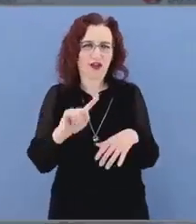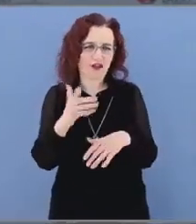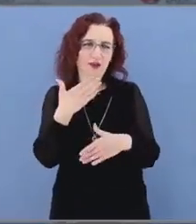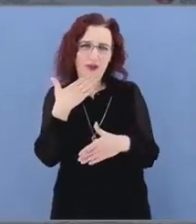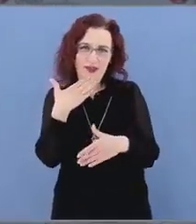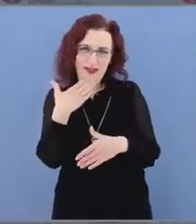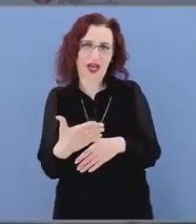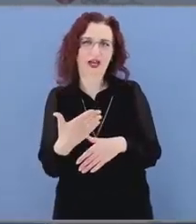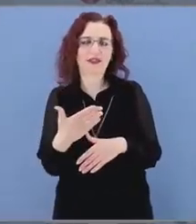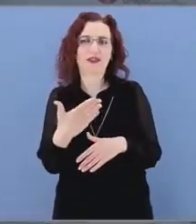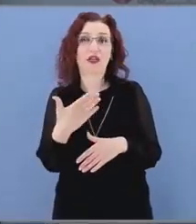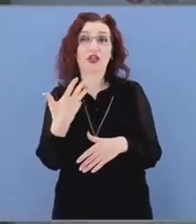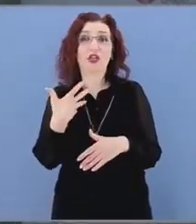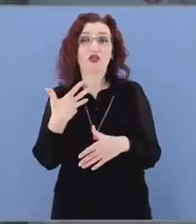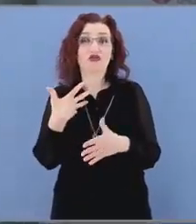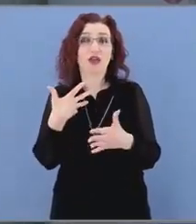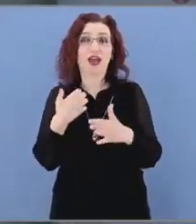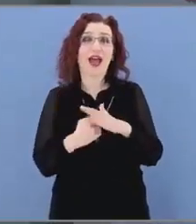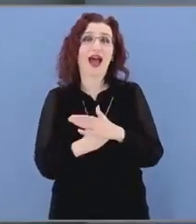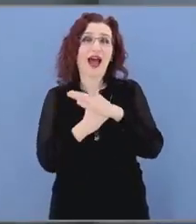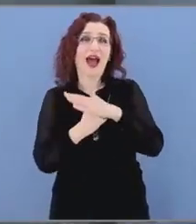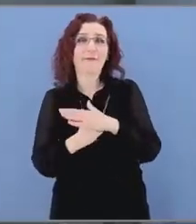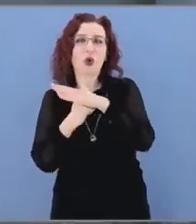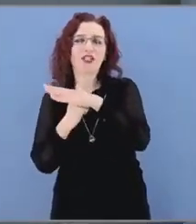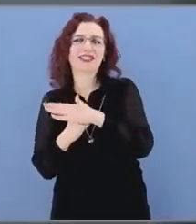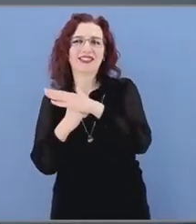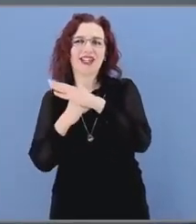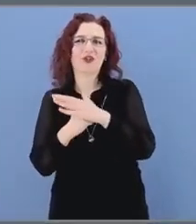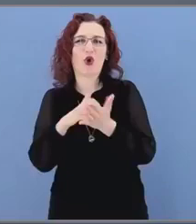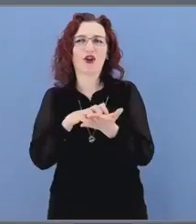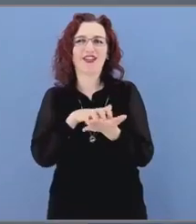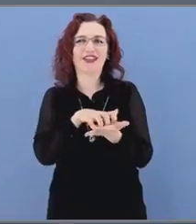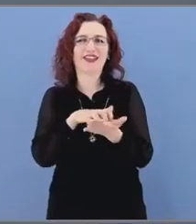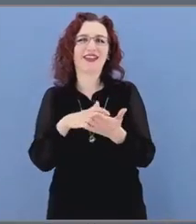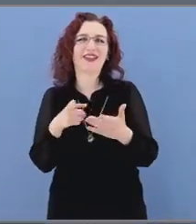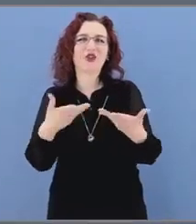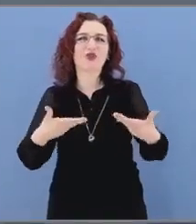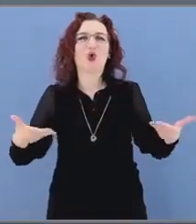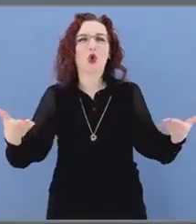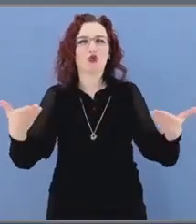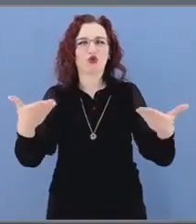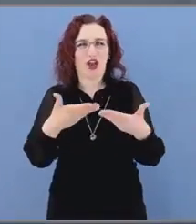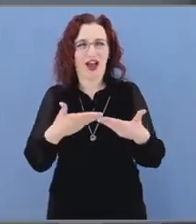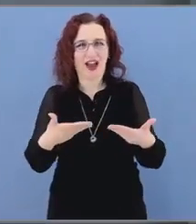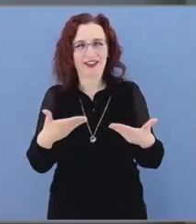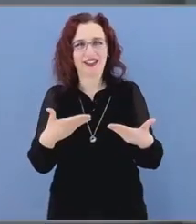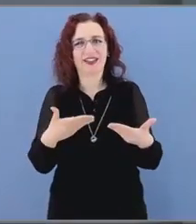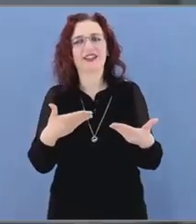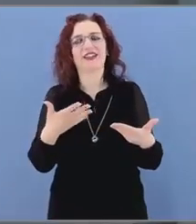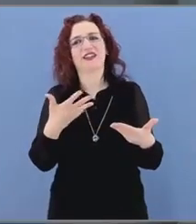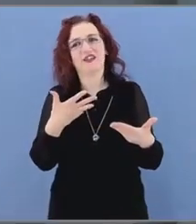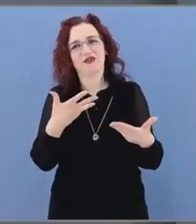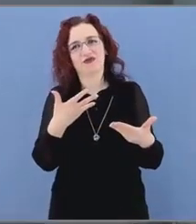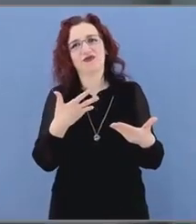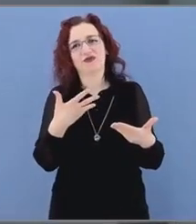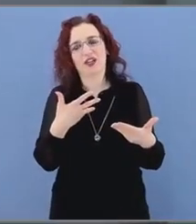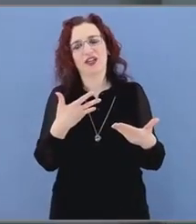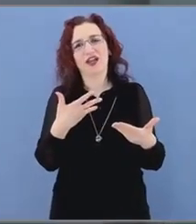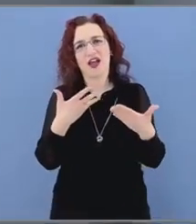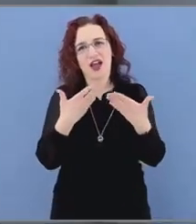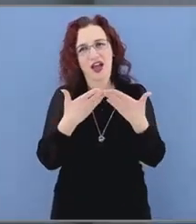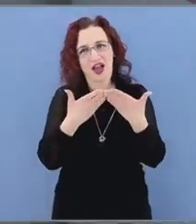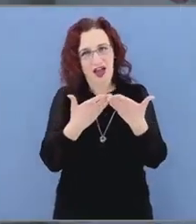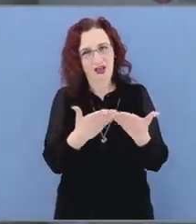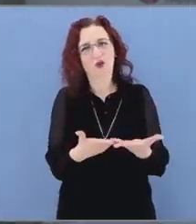ammortizzatori sociali, io li chiamo, persone che mantengono veramente, prendono botte a destra e a sinistra, ma tengono poi in piedi, diciamo, la baracca, le